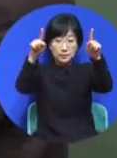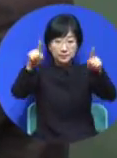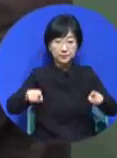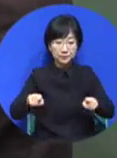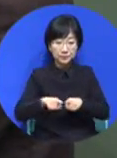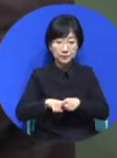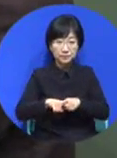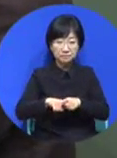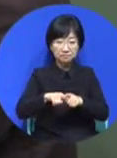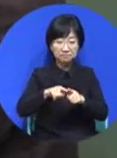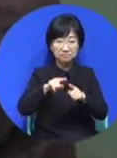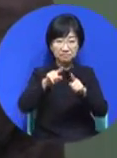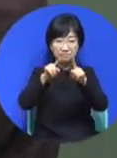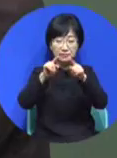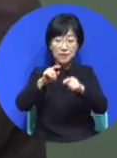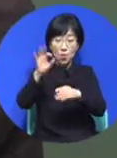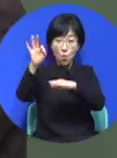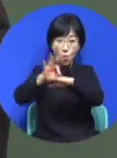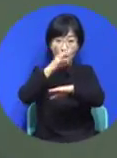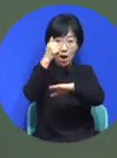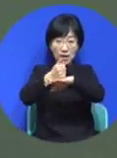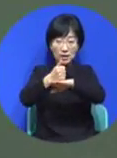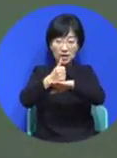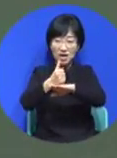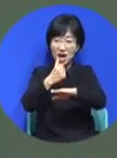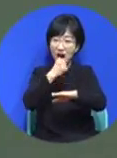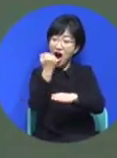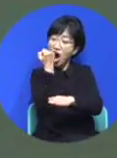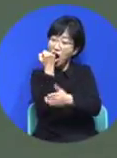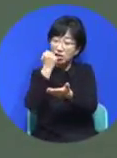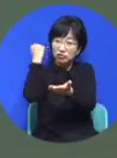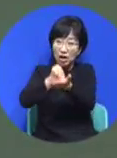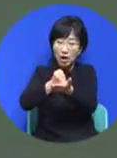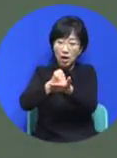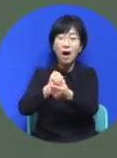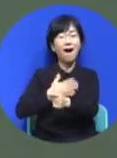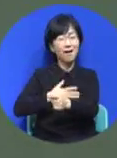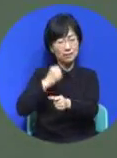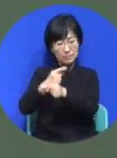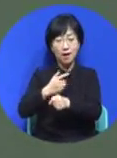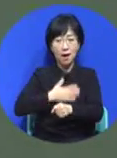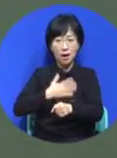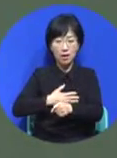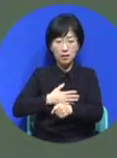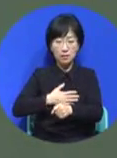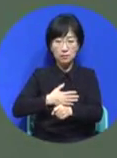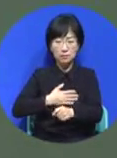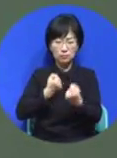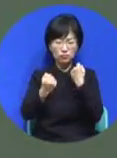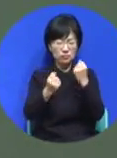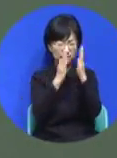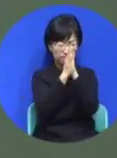알고도 And Daniel, knowing that the edict had already been set to not pray, he did it. This 그렇죠. is amazing. He's